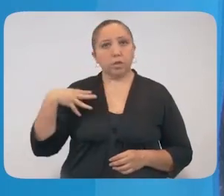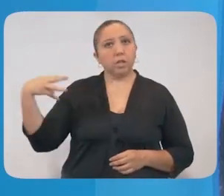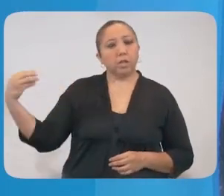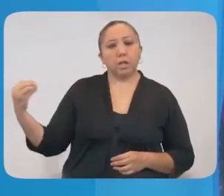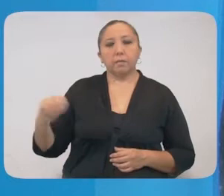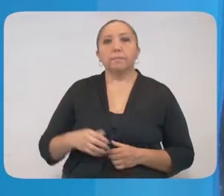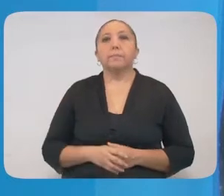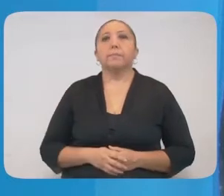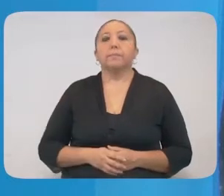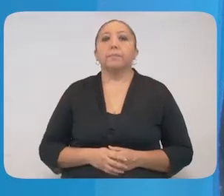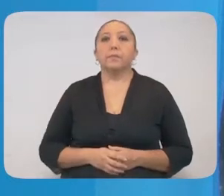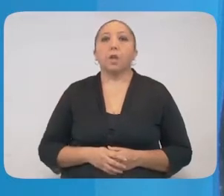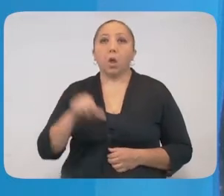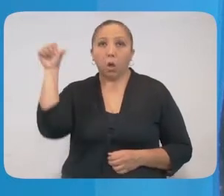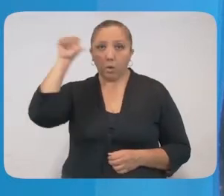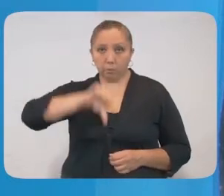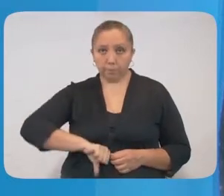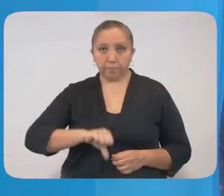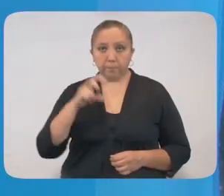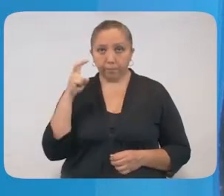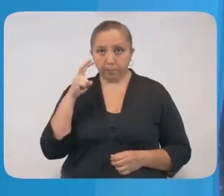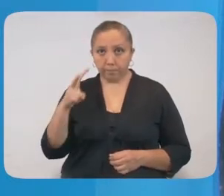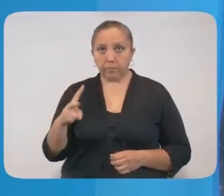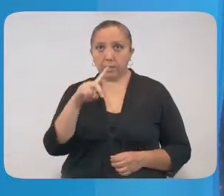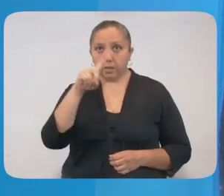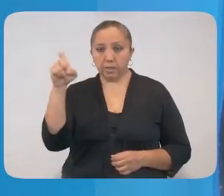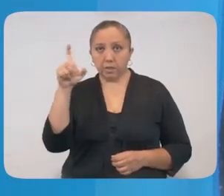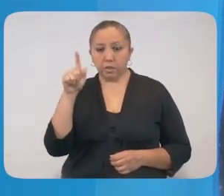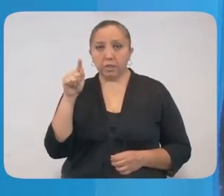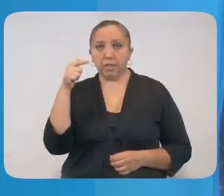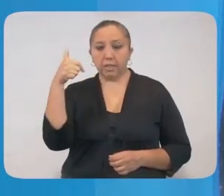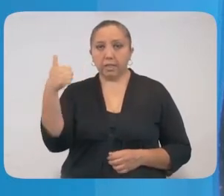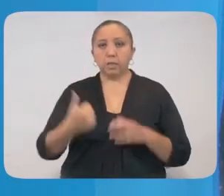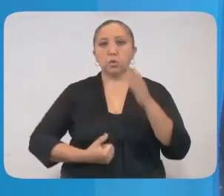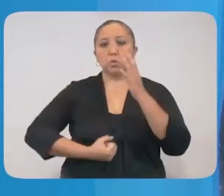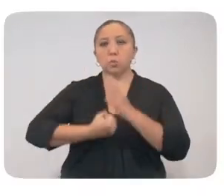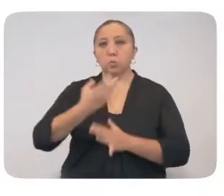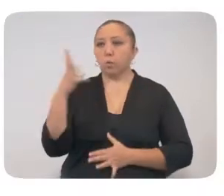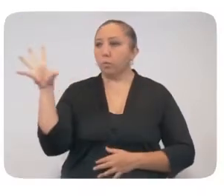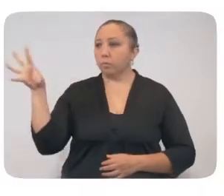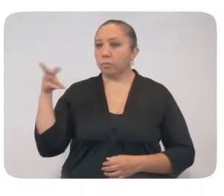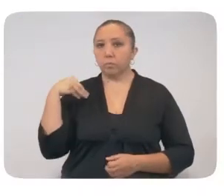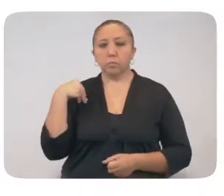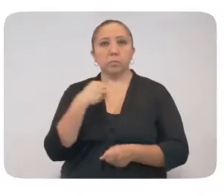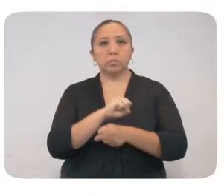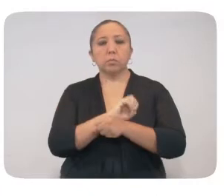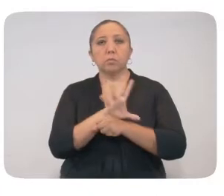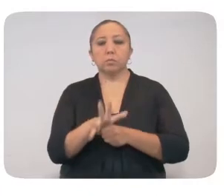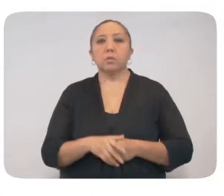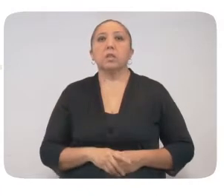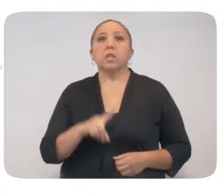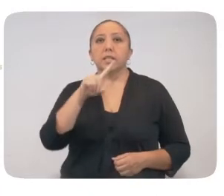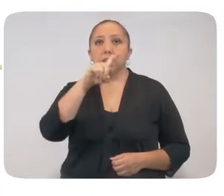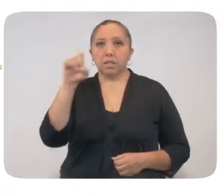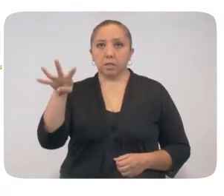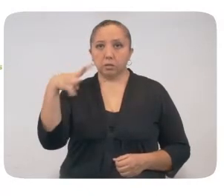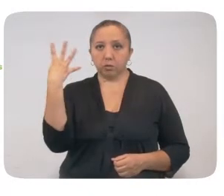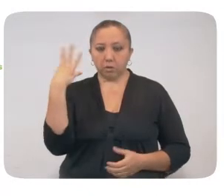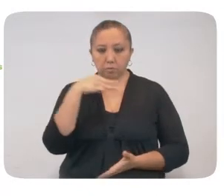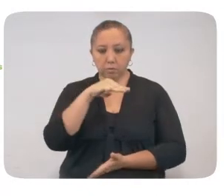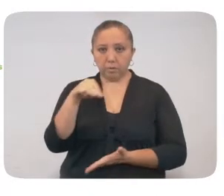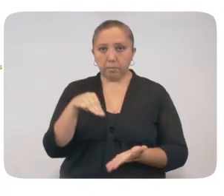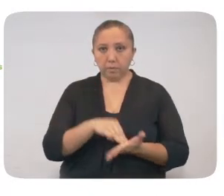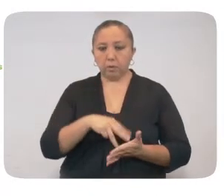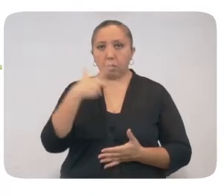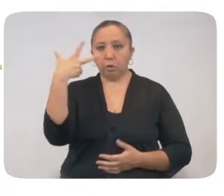Kin, 13 Mako, Untul Ship, 38 Hapti, Kanasinukahal, Anchahan Talamil Tupresión, Kahakbalkachete, Katul Mak, Takualkila